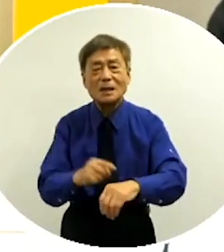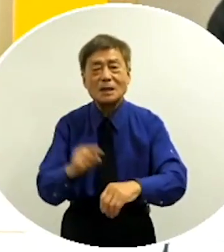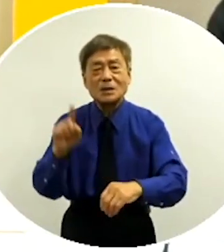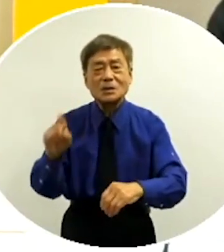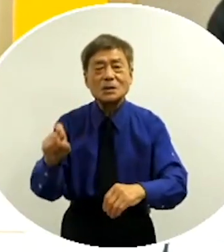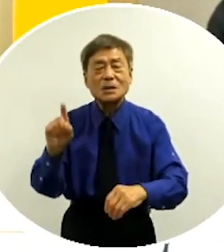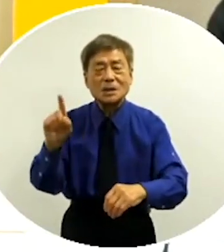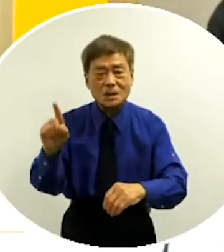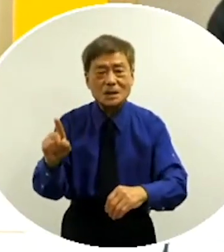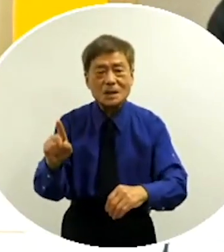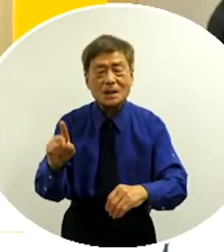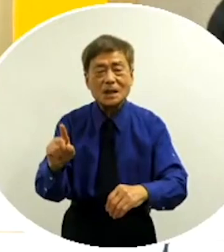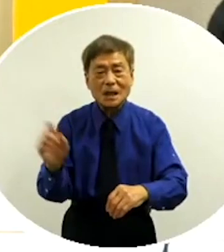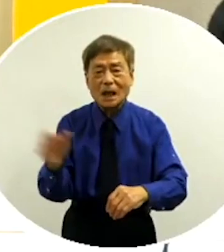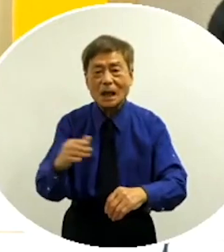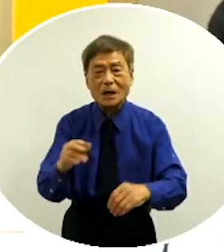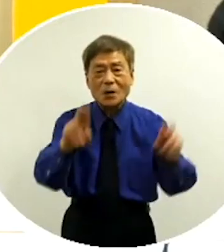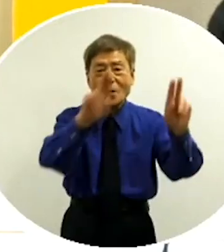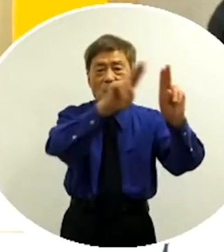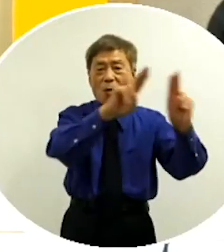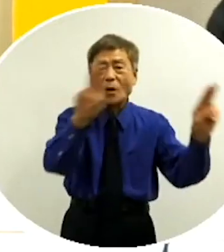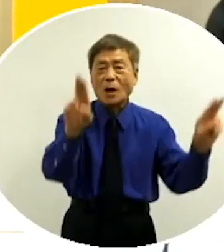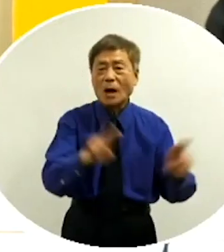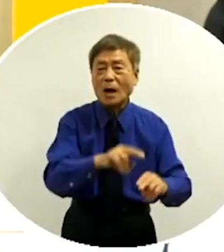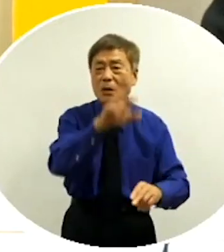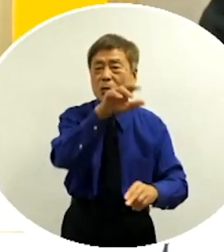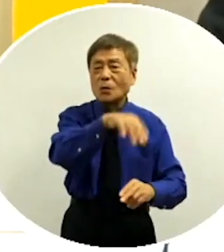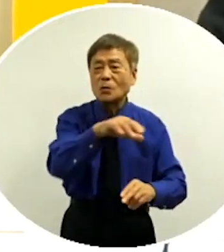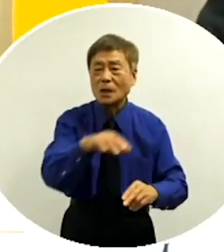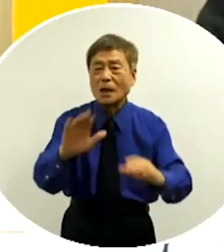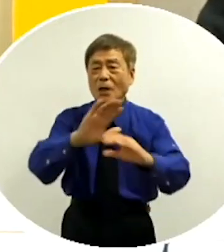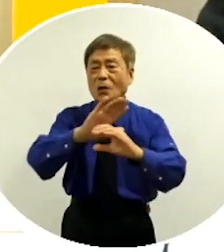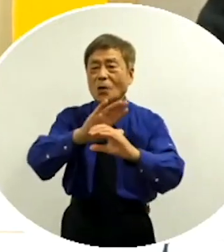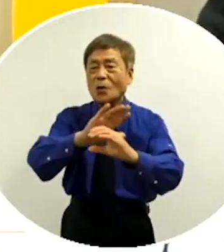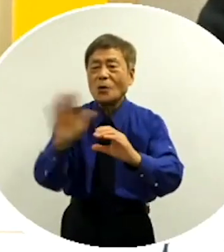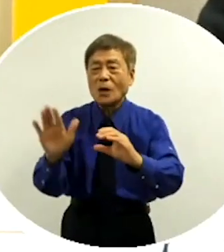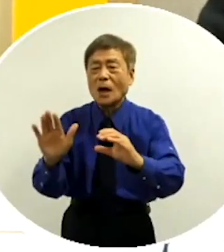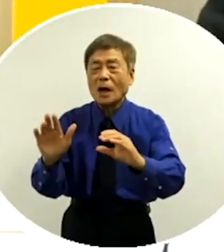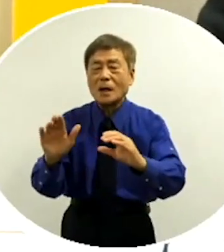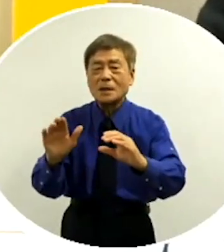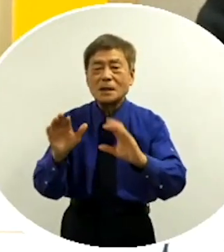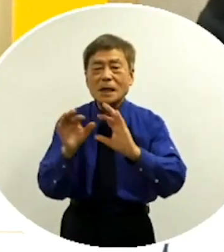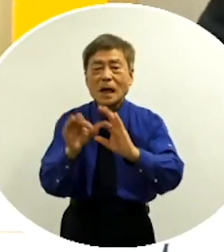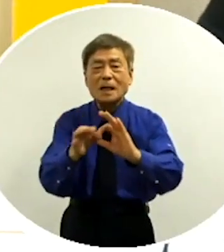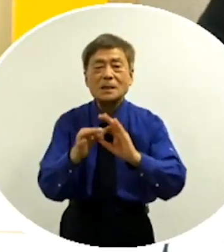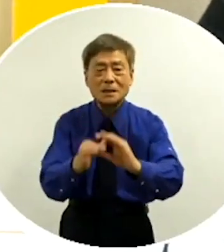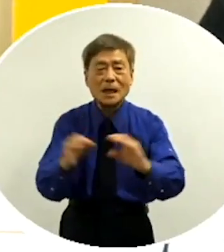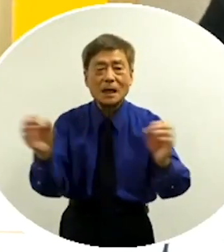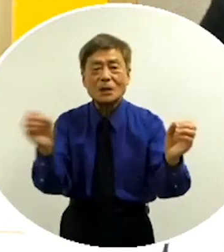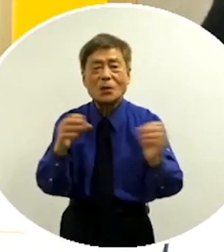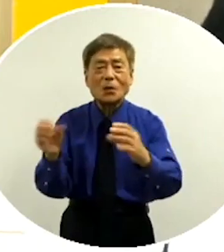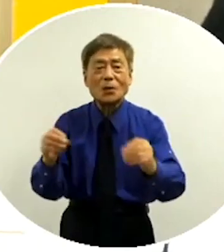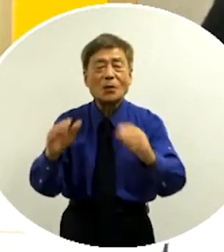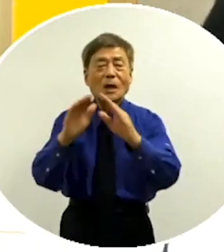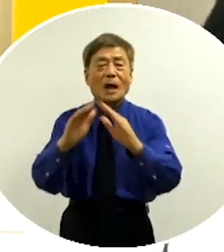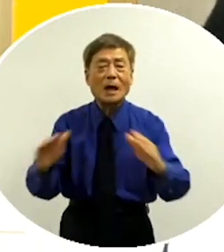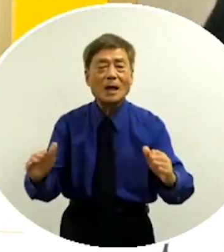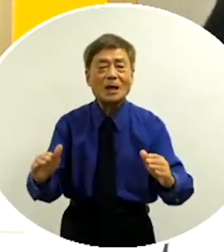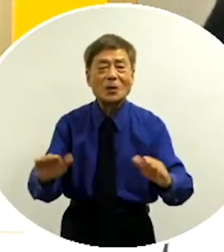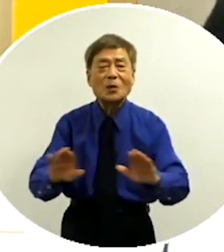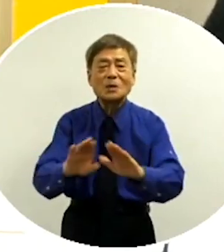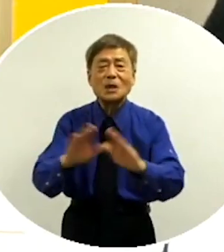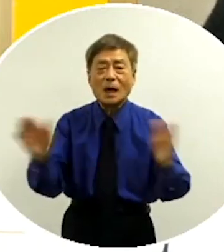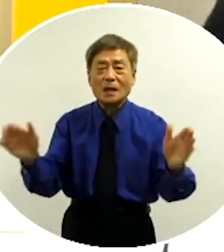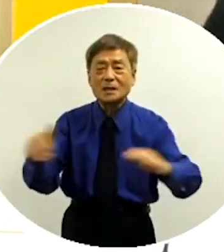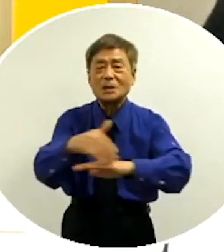北海道でこのな対策農政を含めと地域活性化をテーマにまたあ討論会を譲って際ておりますのであの